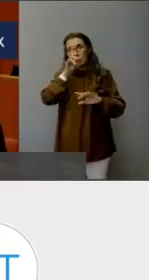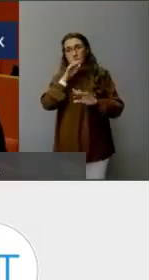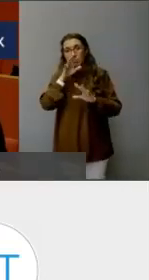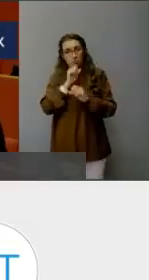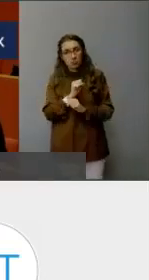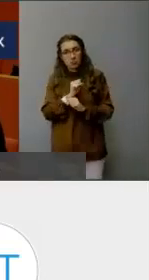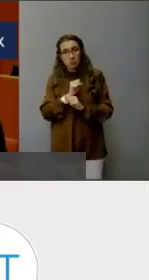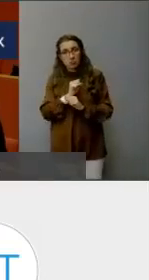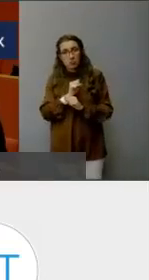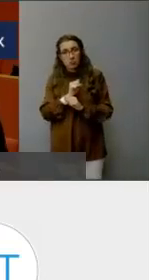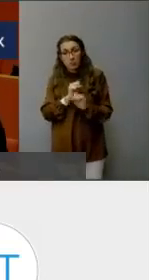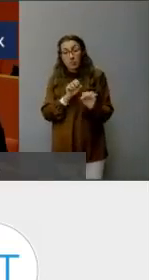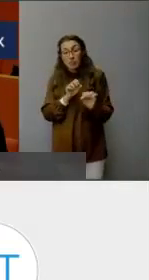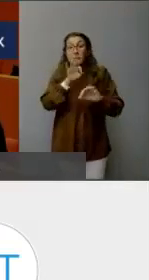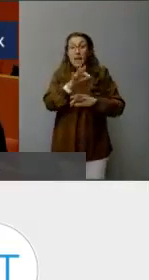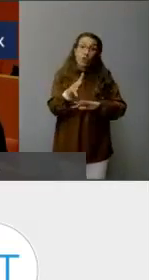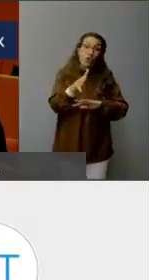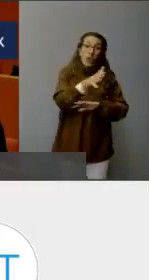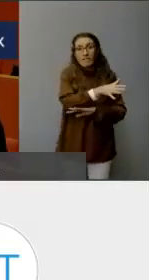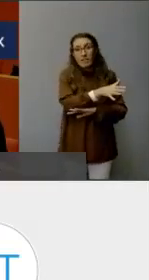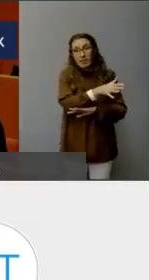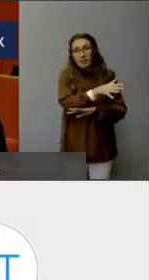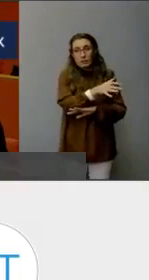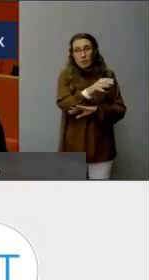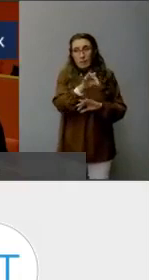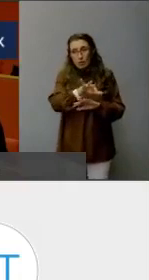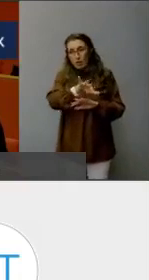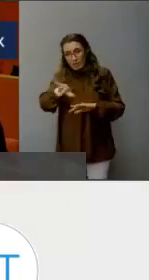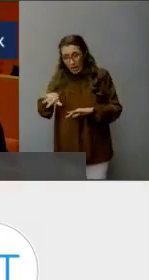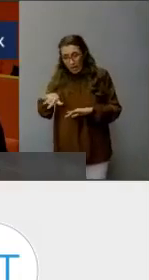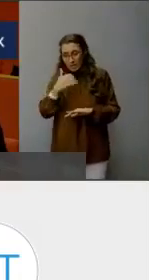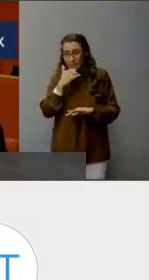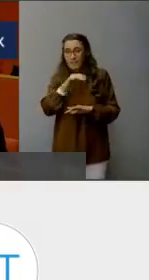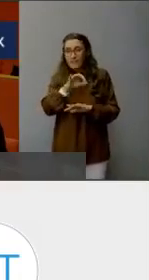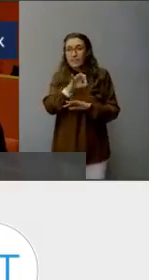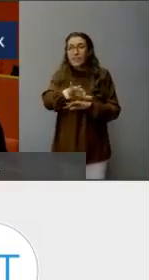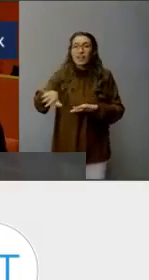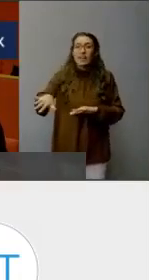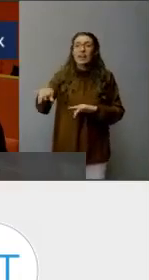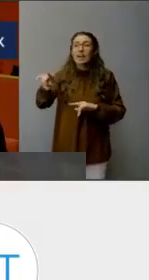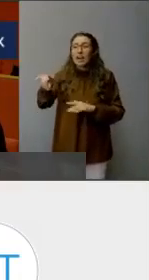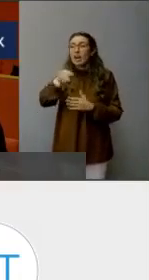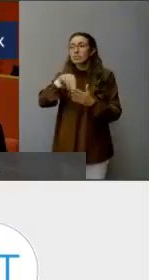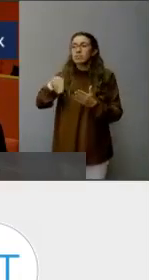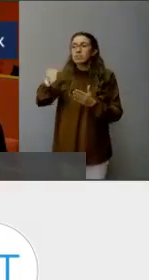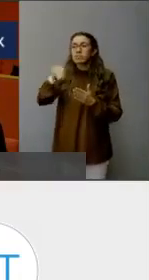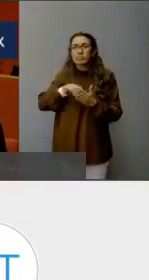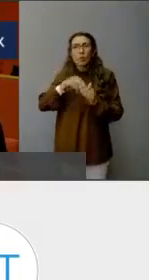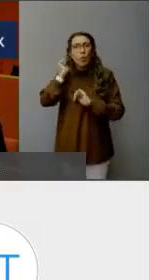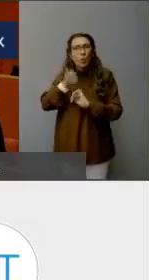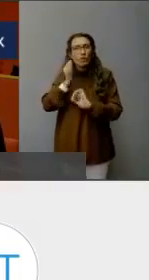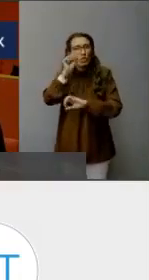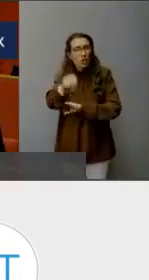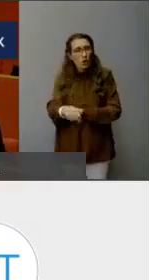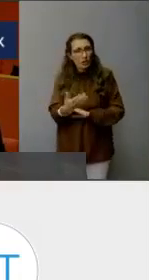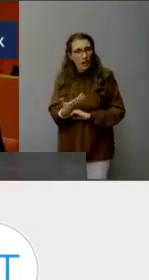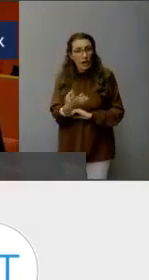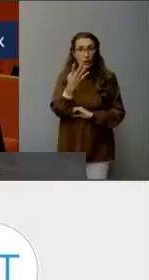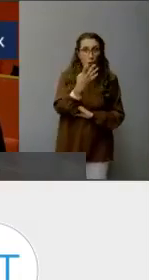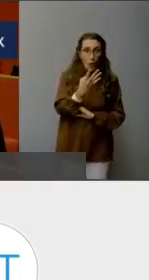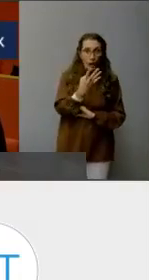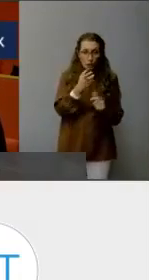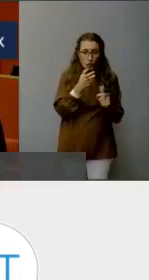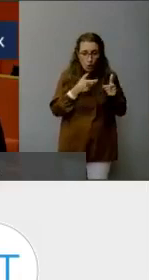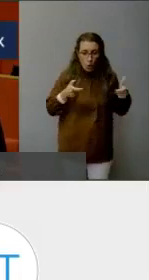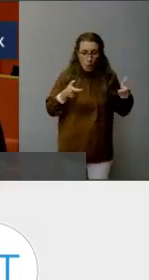medio levante hanno votato 12 consiglieri favorevoli 11 11 contrari quindi quattro commissioni